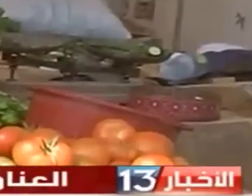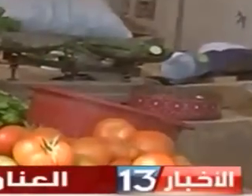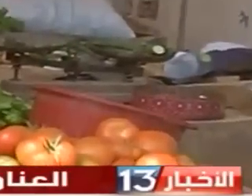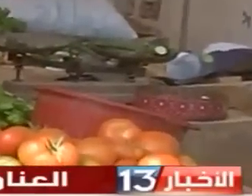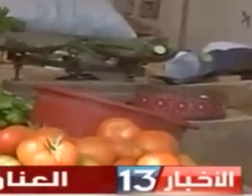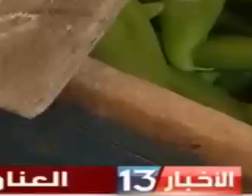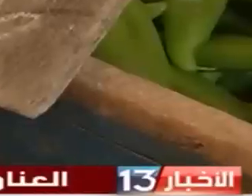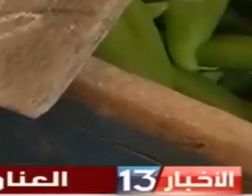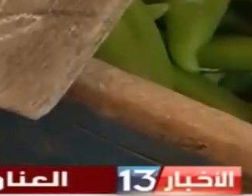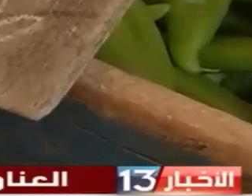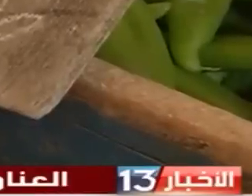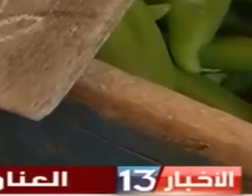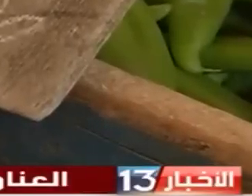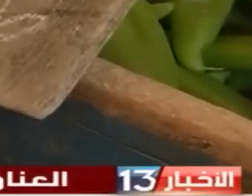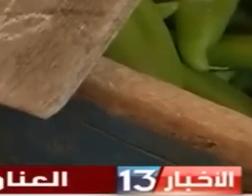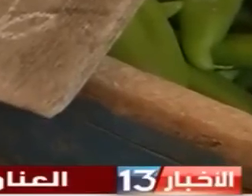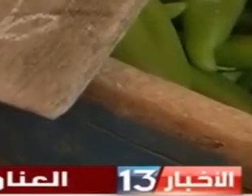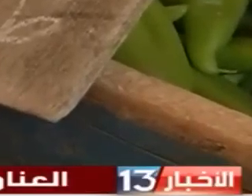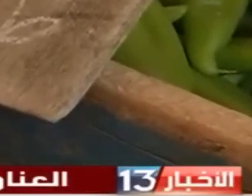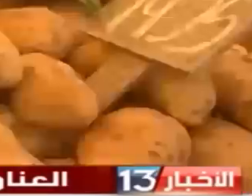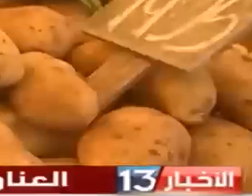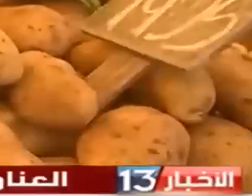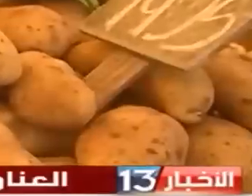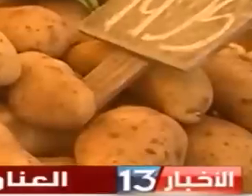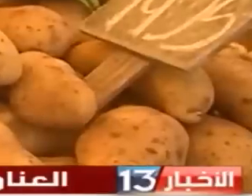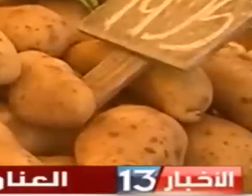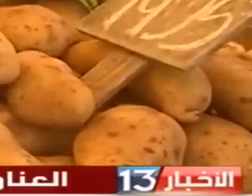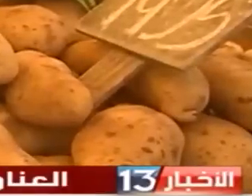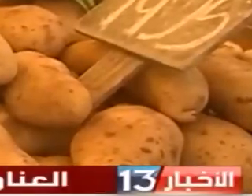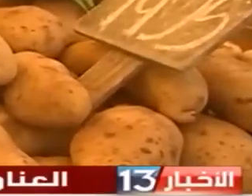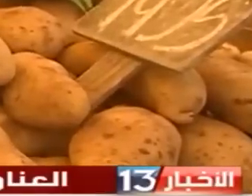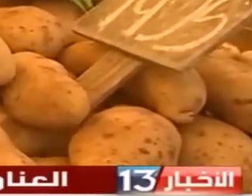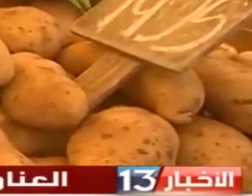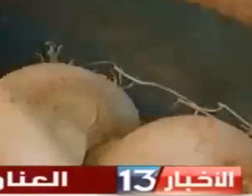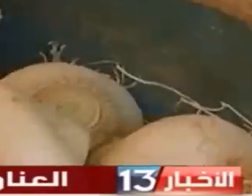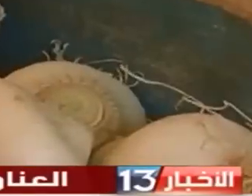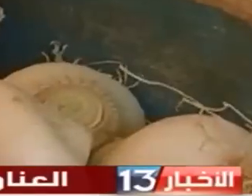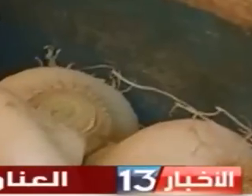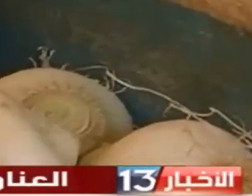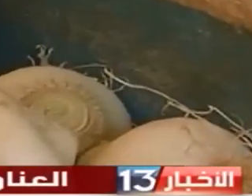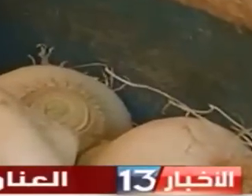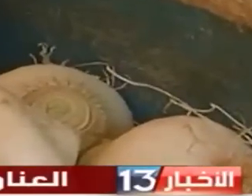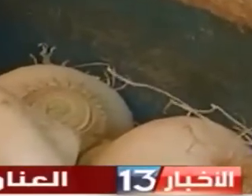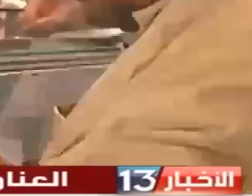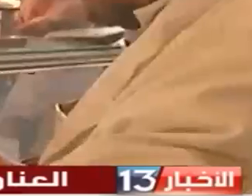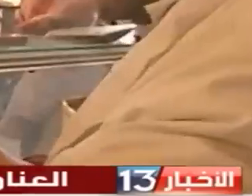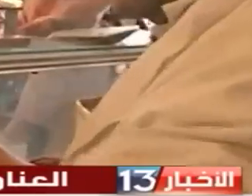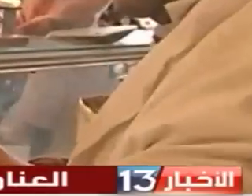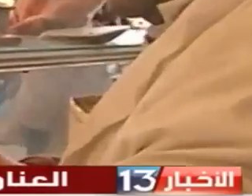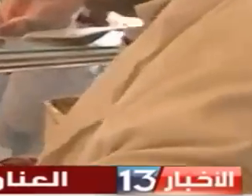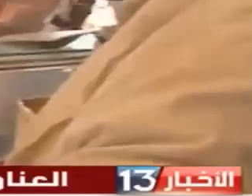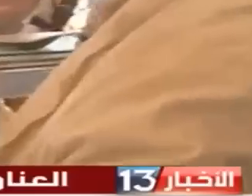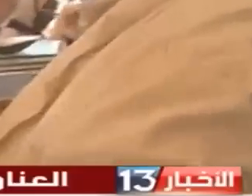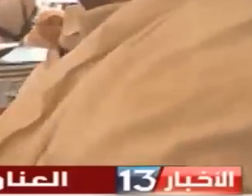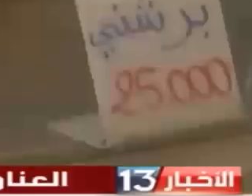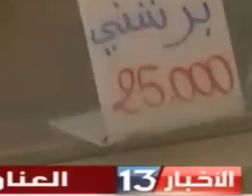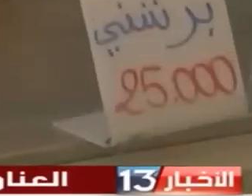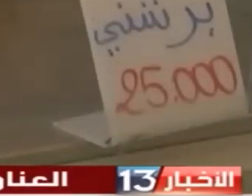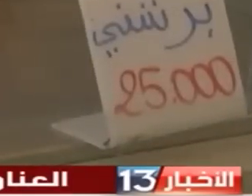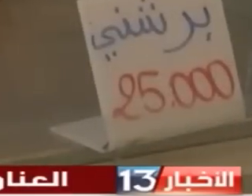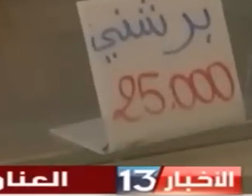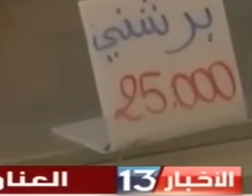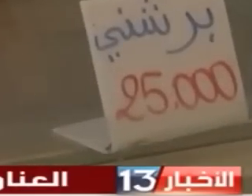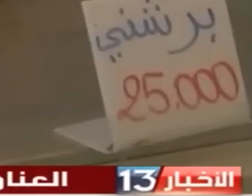استعدادا لشهر رمضان العائلات تشرع في اقتناء مختلف المواد الاستهلاكيه وتباين في الاراء بشان اسعار